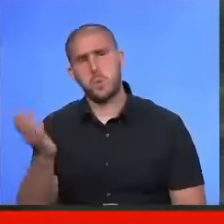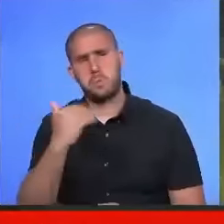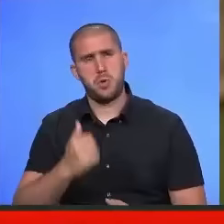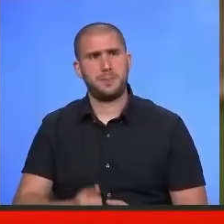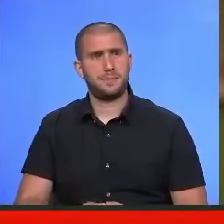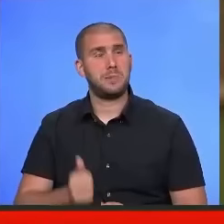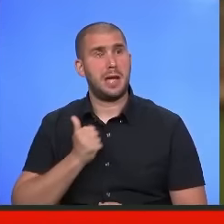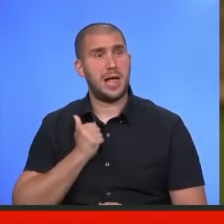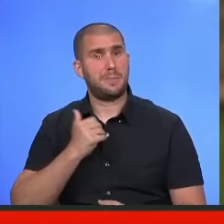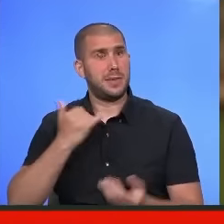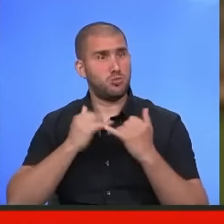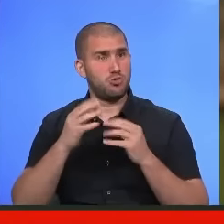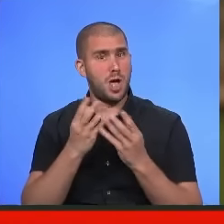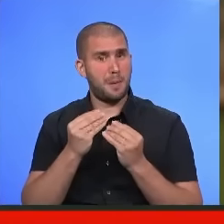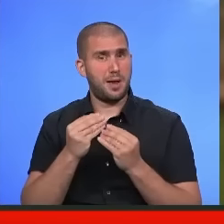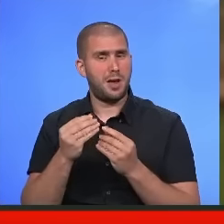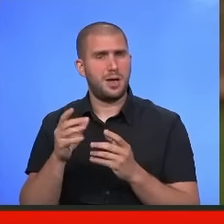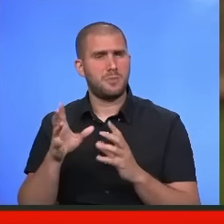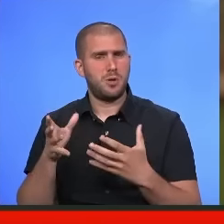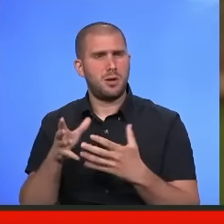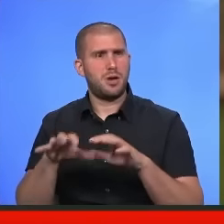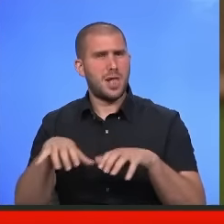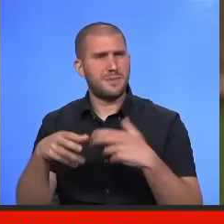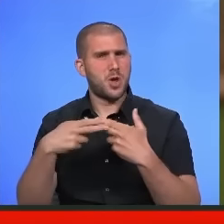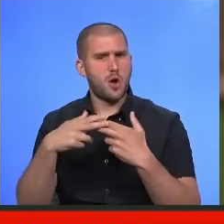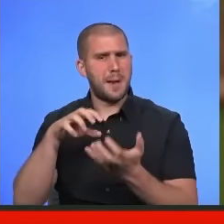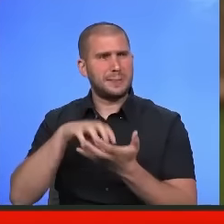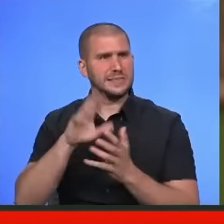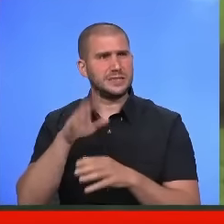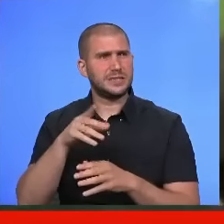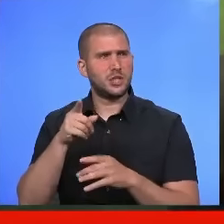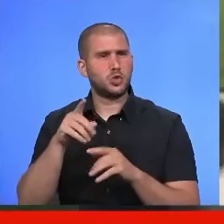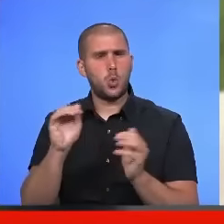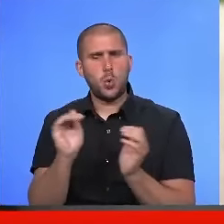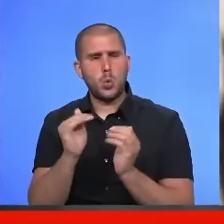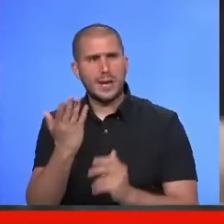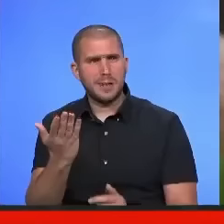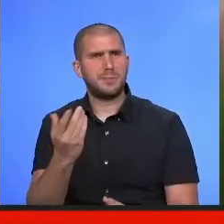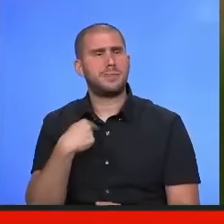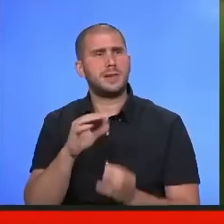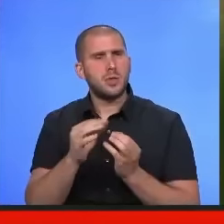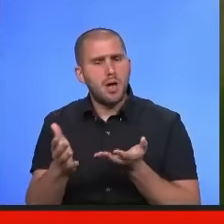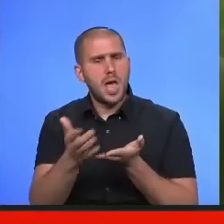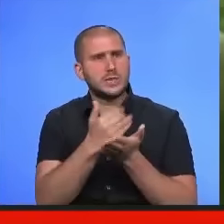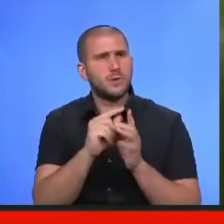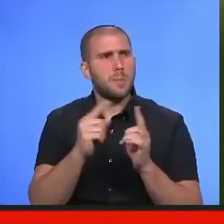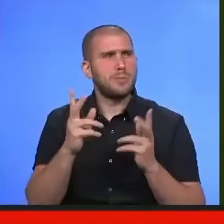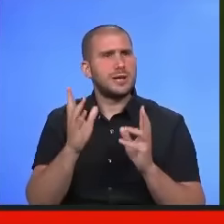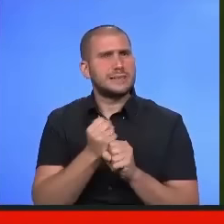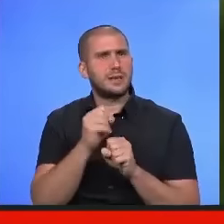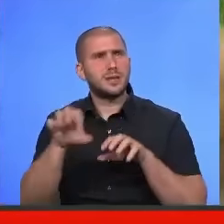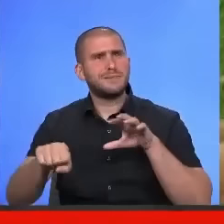חיילים התקשרו אליי יש פה המון להקות מסב לבסיס יש שיגורים מסב לבסיס החלנו לאסוף כל מיני מה שצ